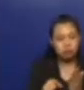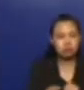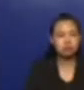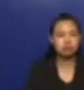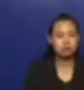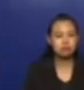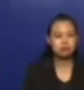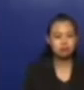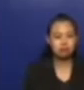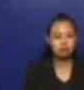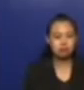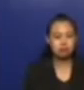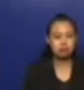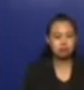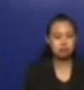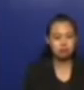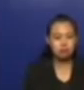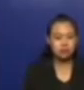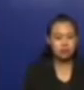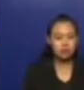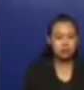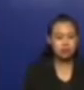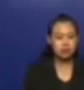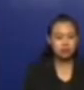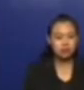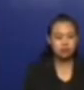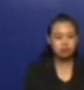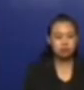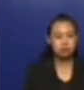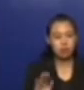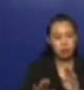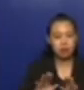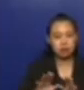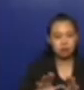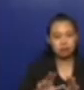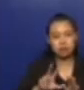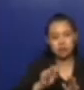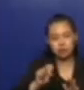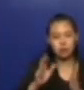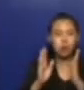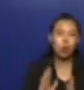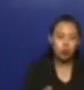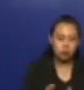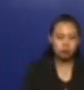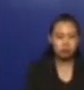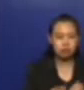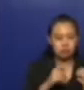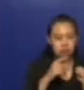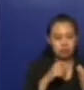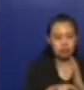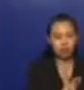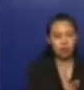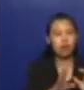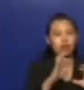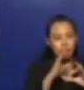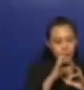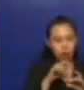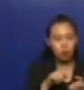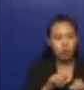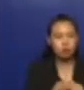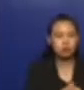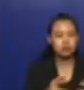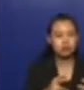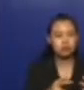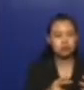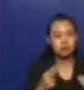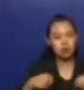ในประเทศไทยนี่30กว่าคนเริ่มต้นจากระยองกับนครปฐมเรื่องโควิดหรือ